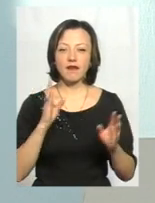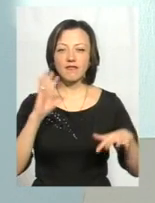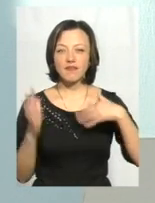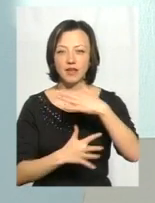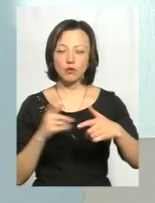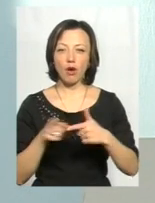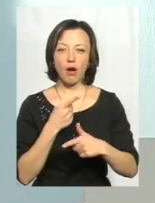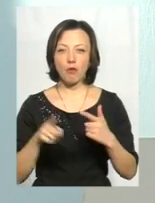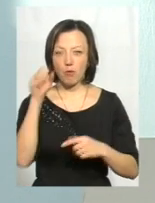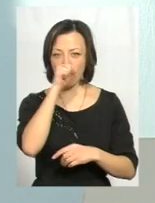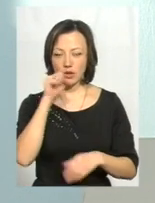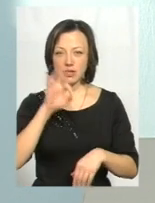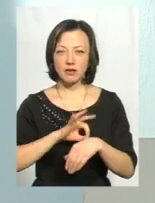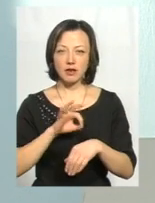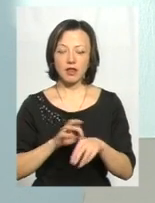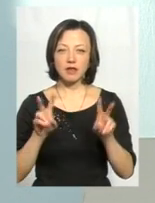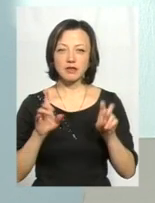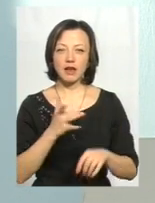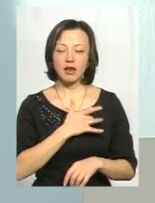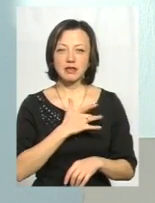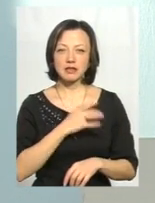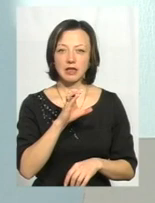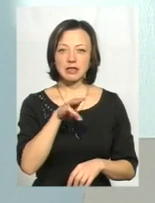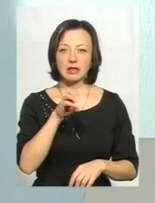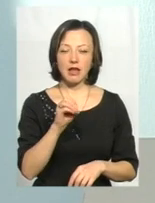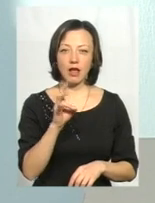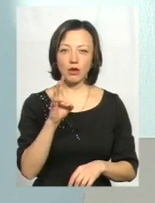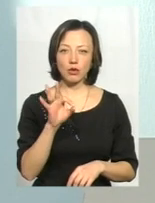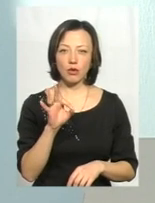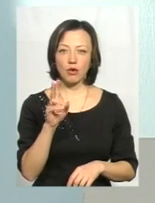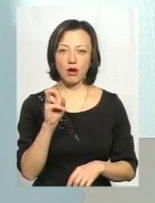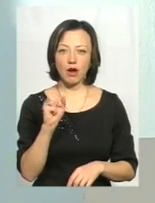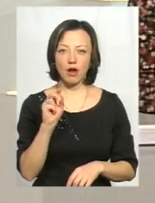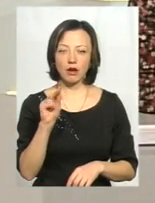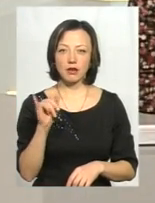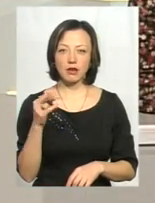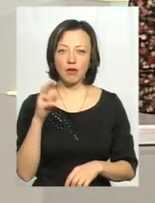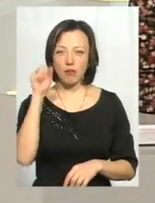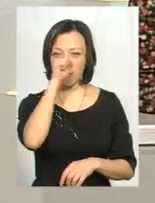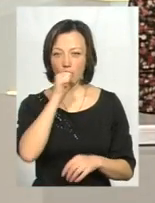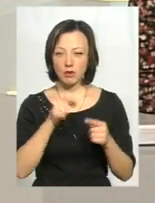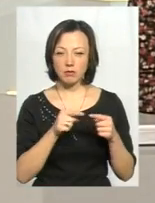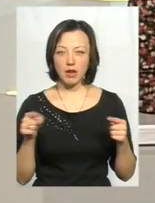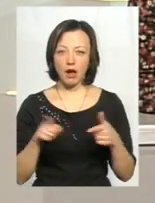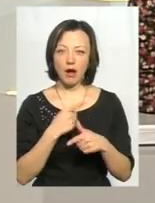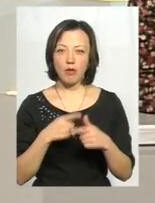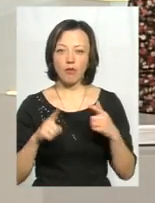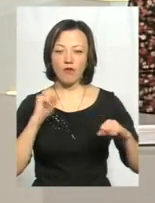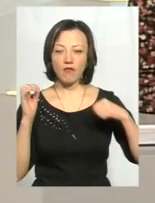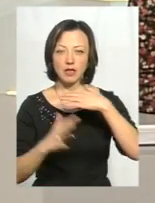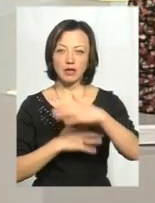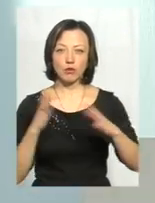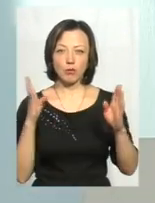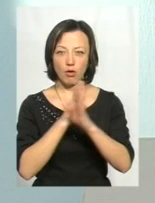на захворювання, яке називається стенокардія, яка загострюється, особливо коли в морозний такий період або дуже вітряну погоду.